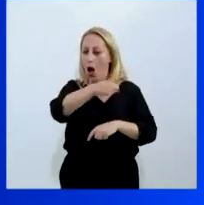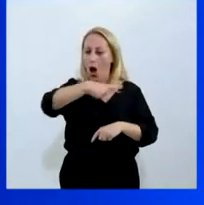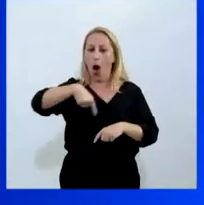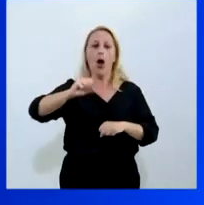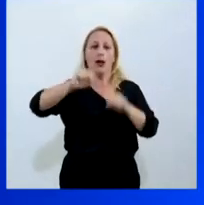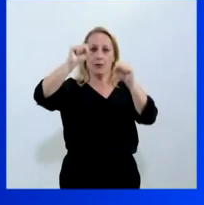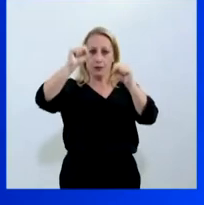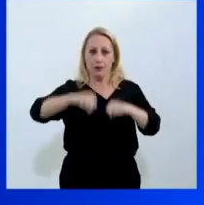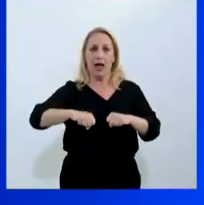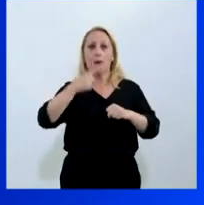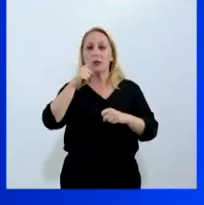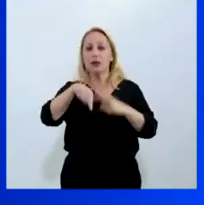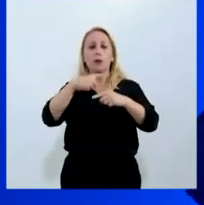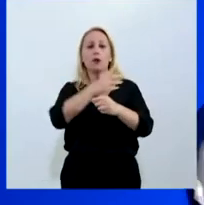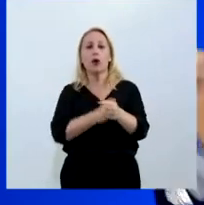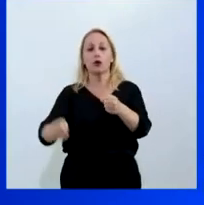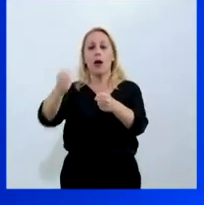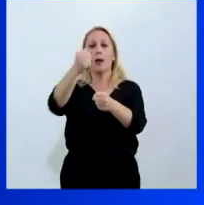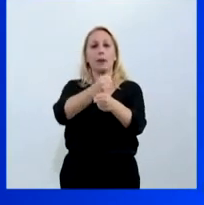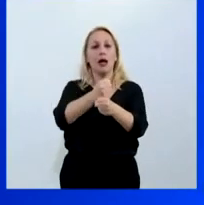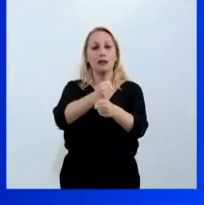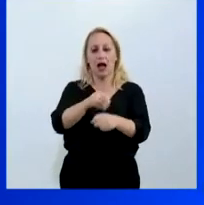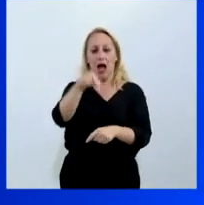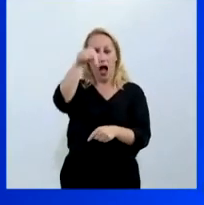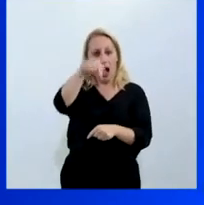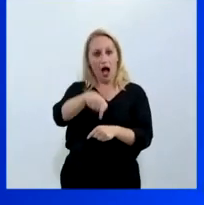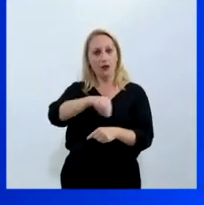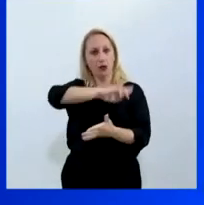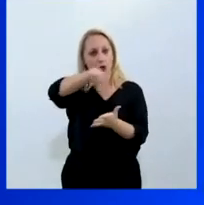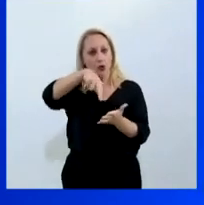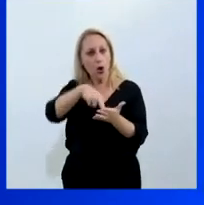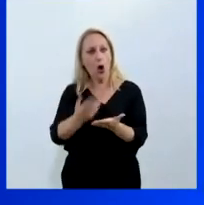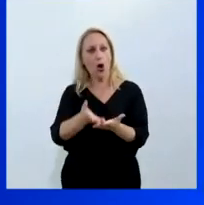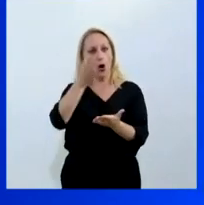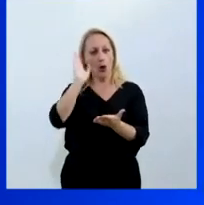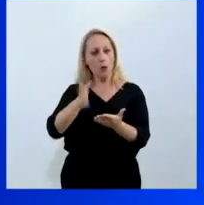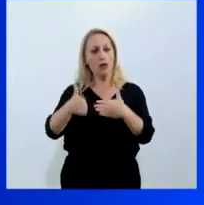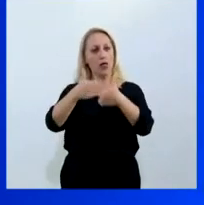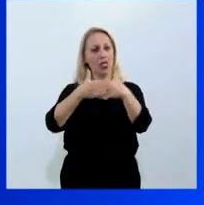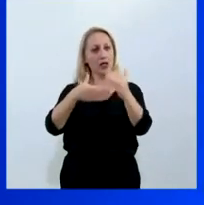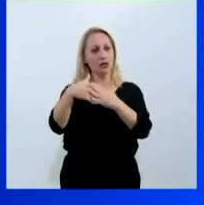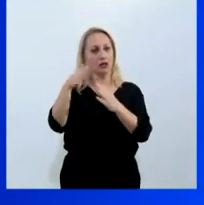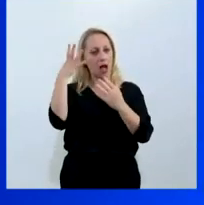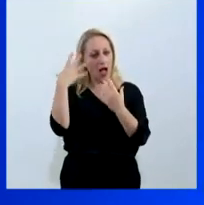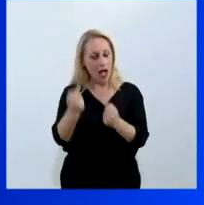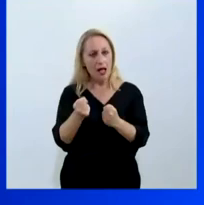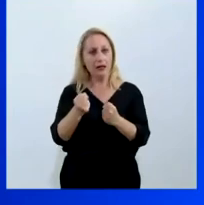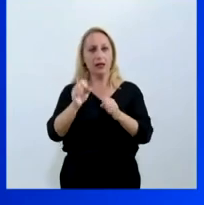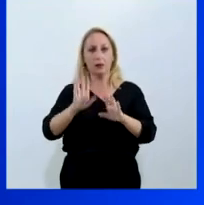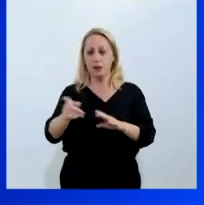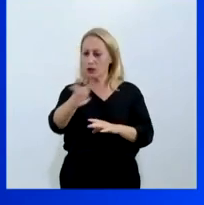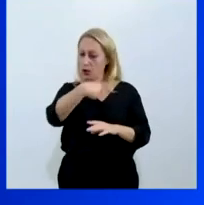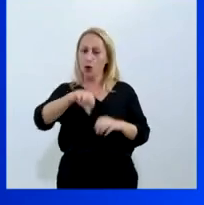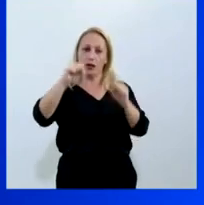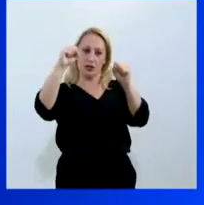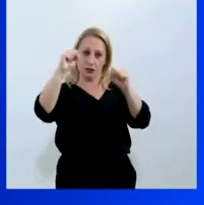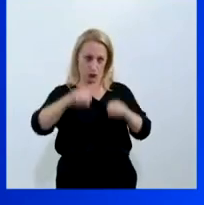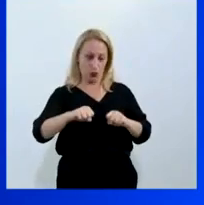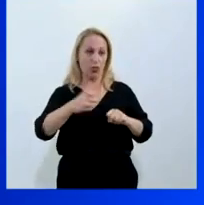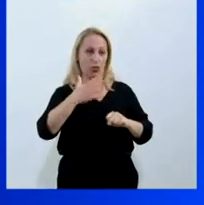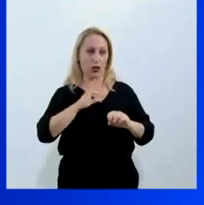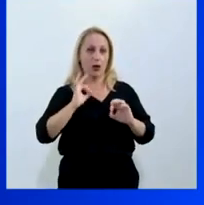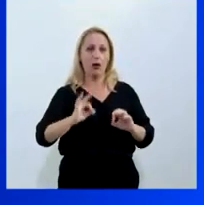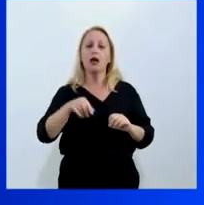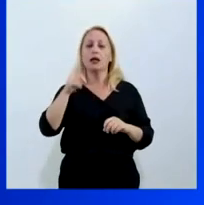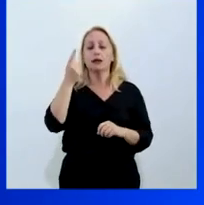ότι τοποθετούνται άνθρωποι οι οποίοι έχουν τα εχέγγυα να μπορούν να υλοποιήσουν ένα τόσο σημαντικό έργο, να βάλουμε κάτω όλα τα